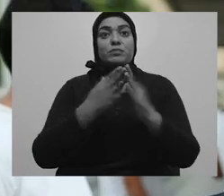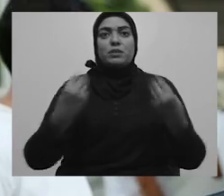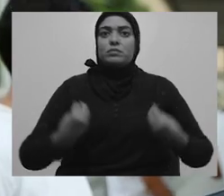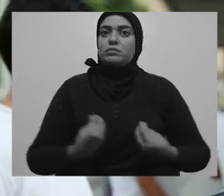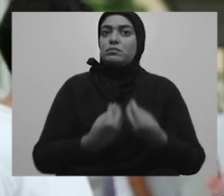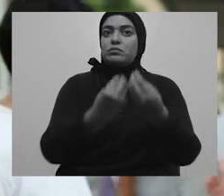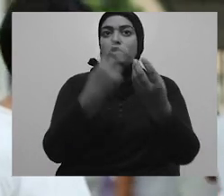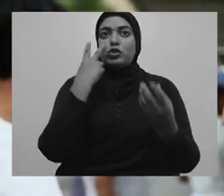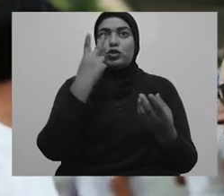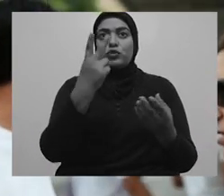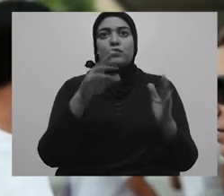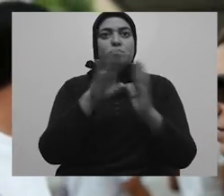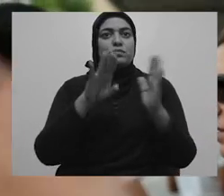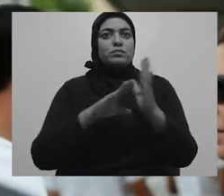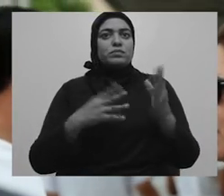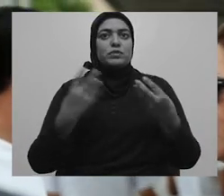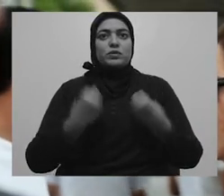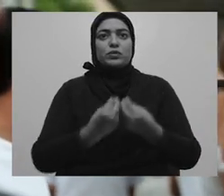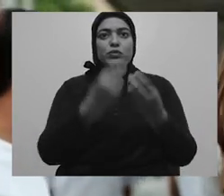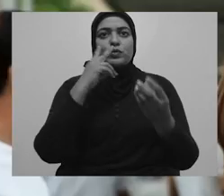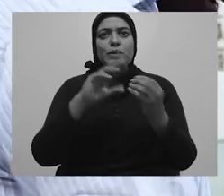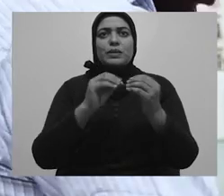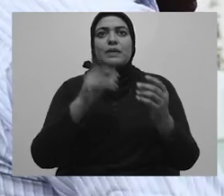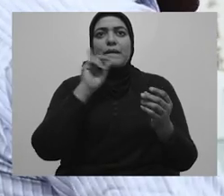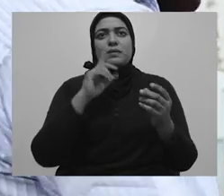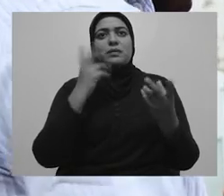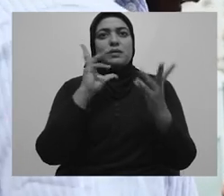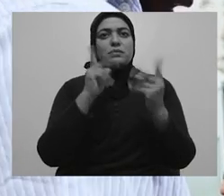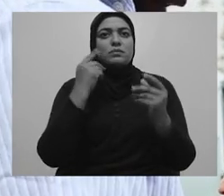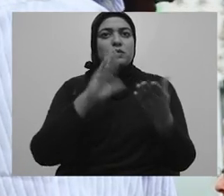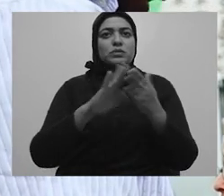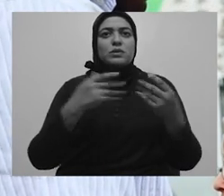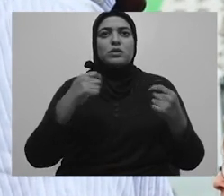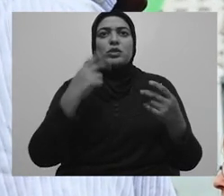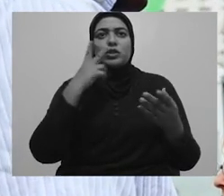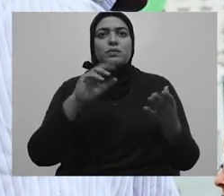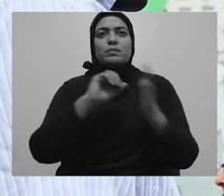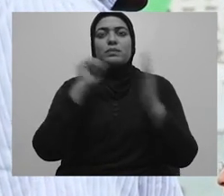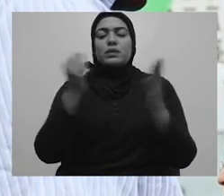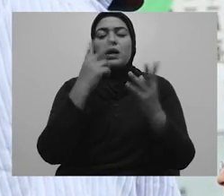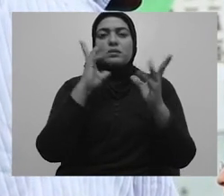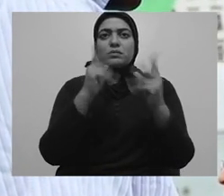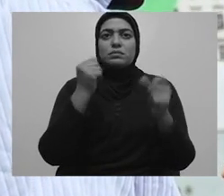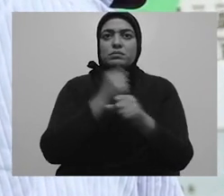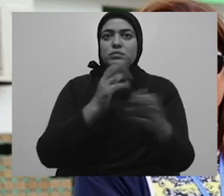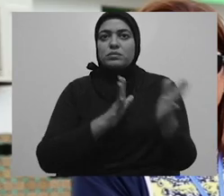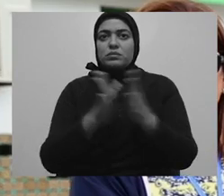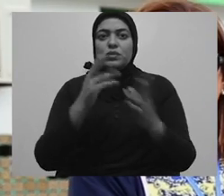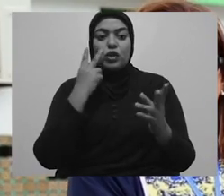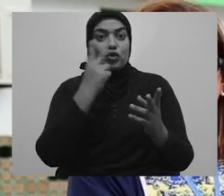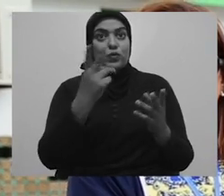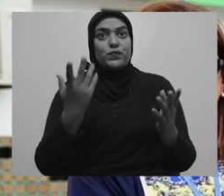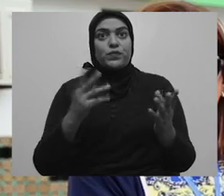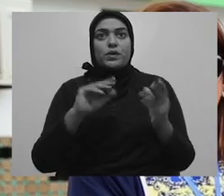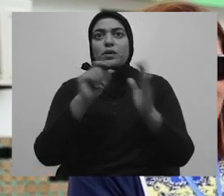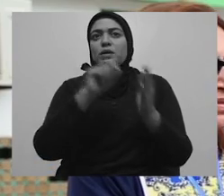la demande de Madame Rafiqa de l'association Masrah al-Medina. Je lui ai bien expliqué la procédure adéquate à prendre et